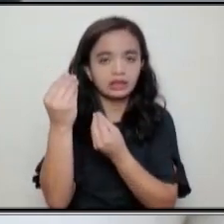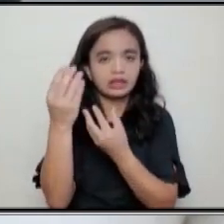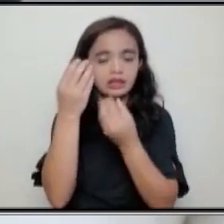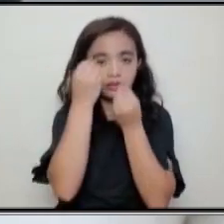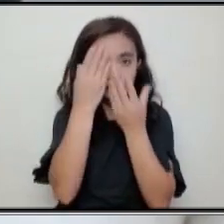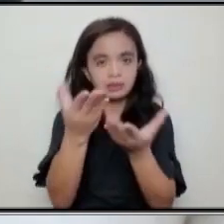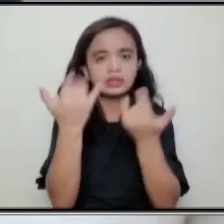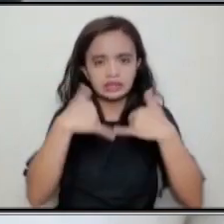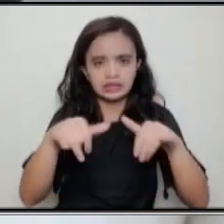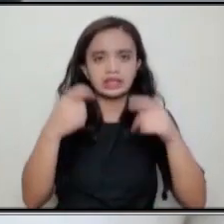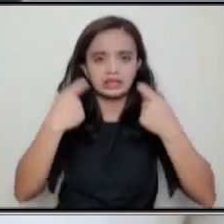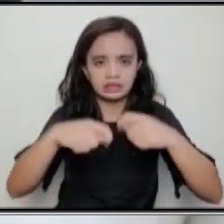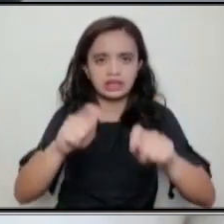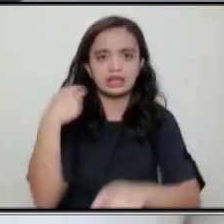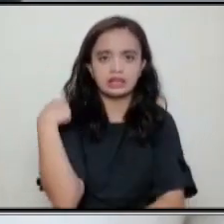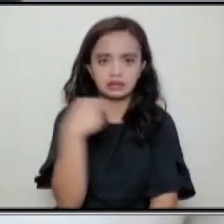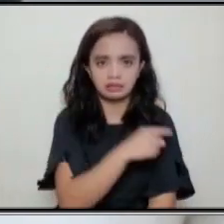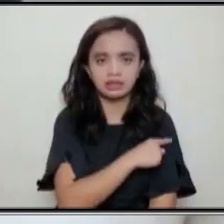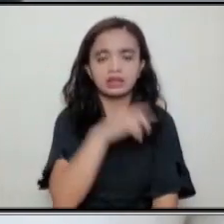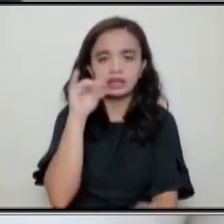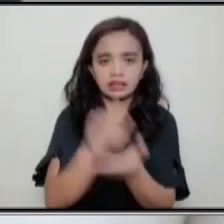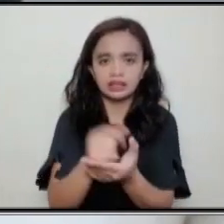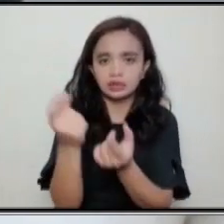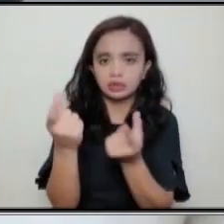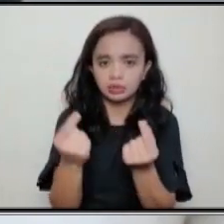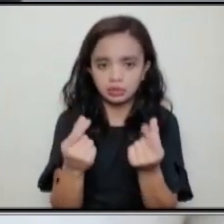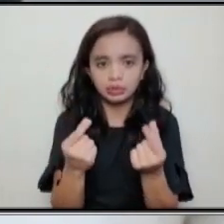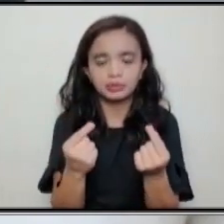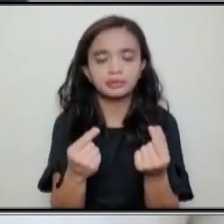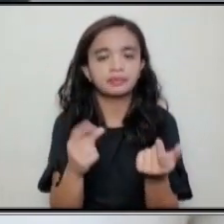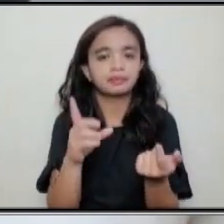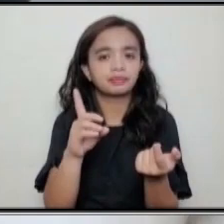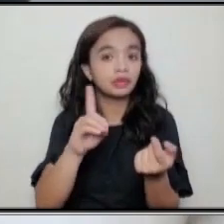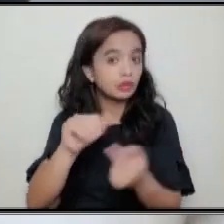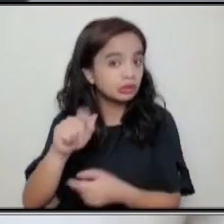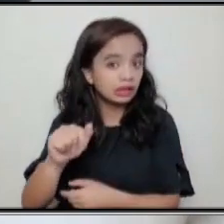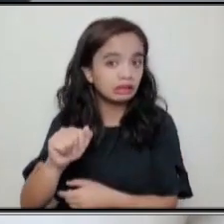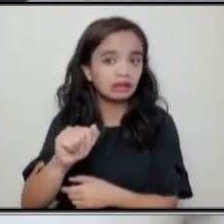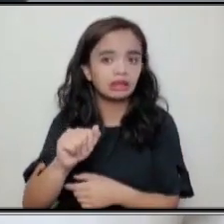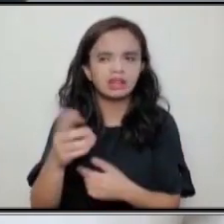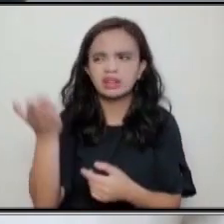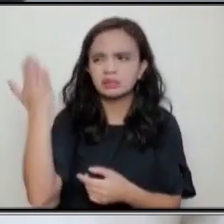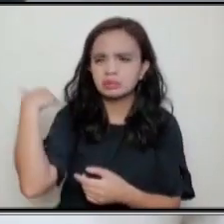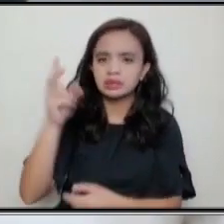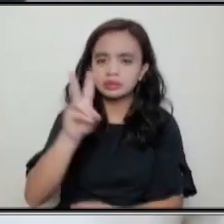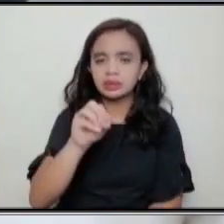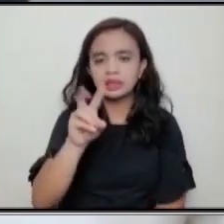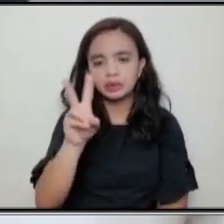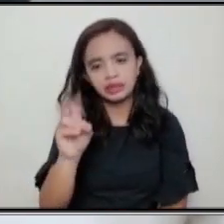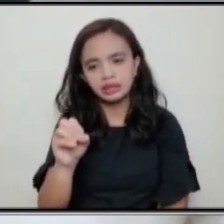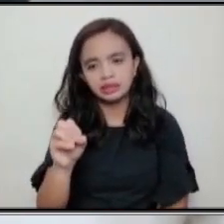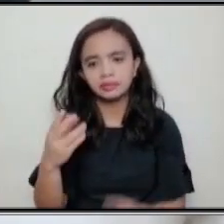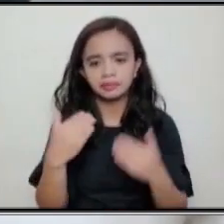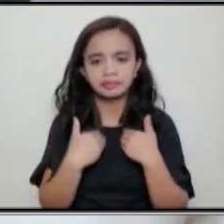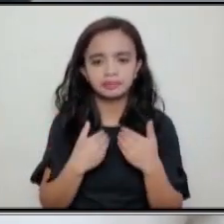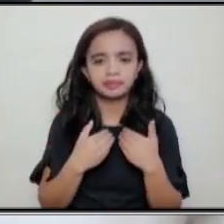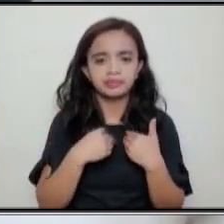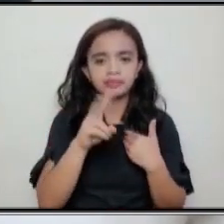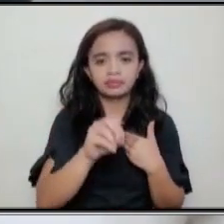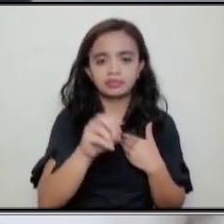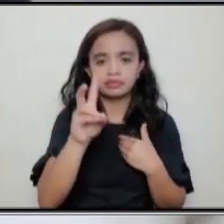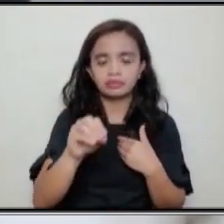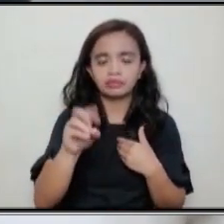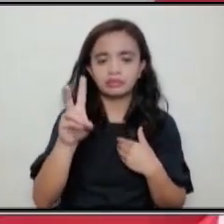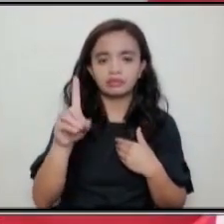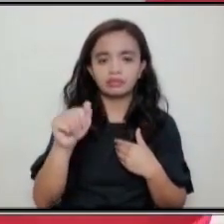natin ngayon is the latest PSA data is nanggaling pa sa 2020 and with that 2020 data, i-update namin